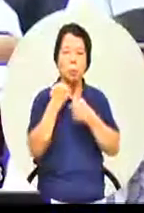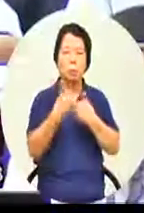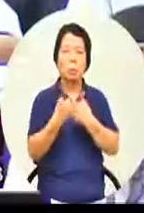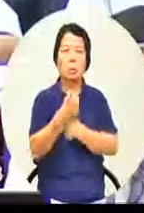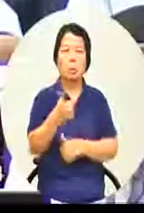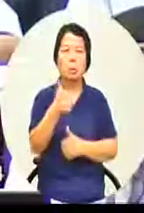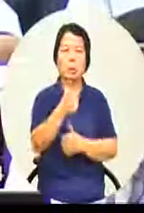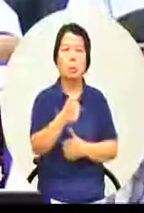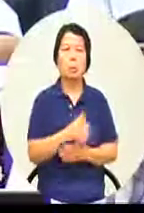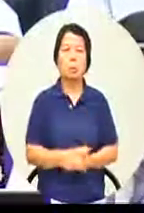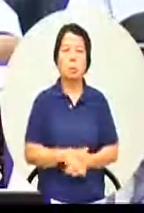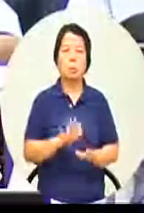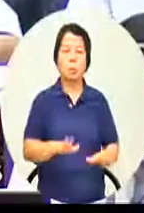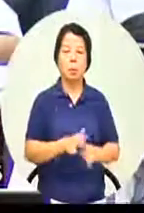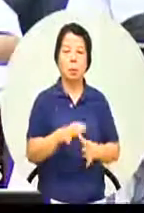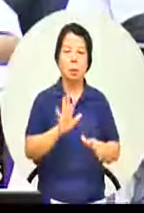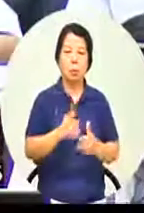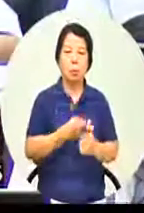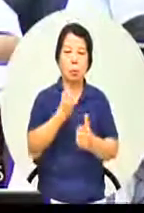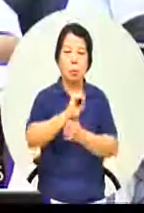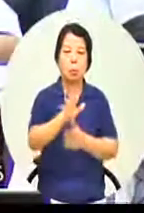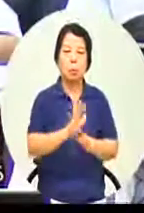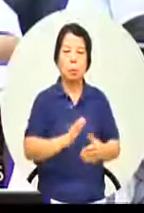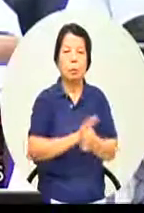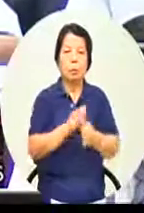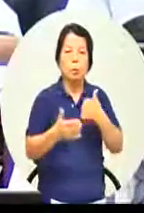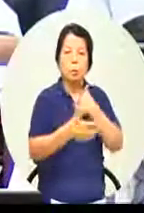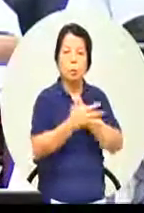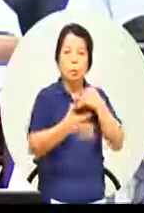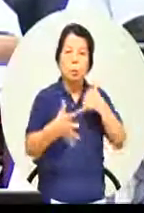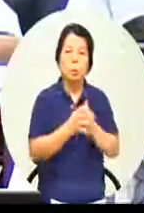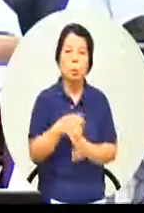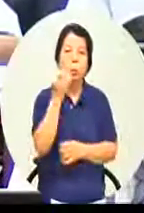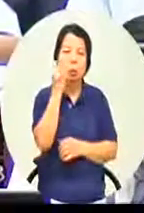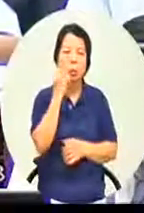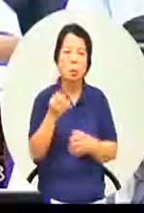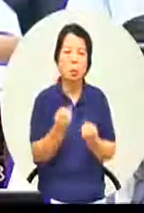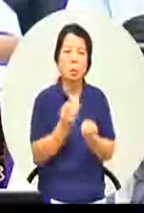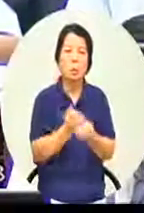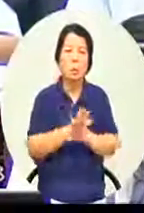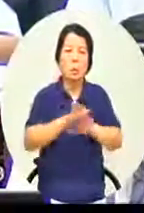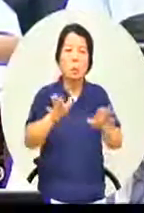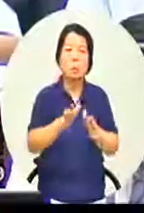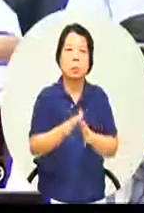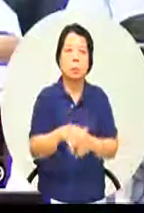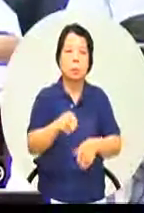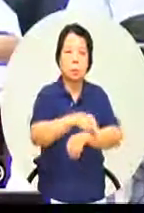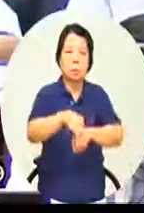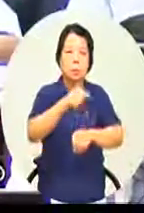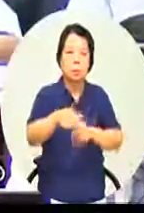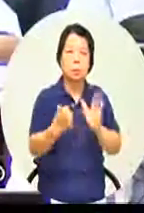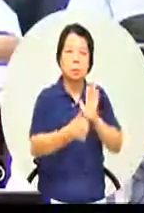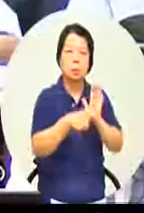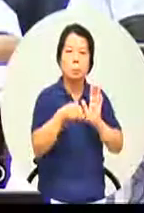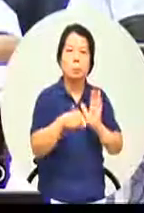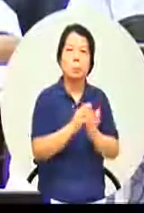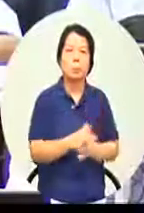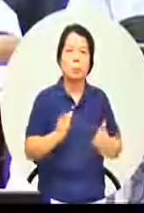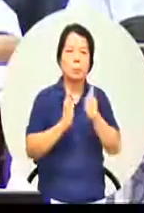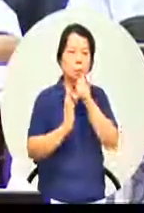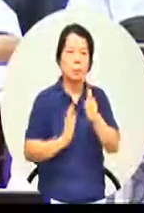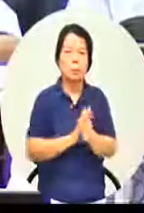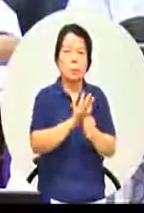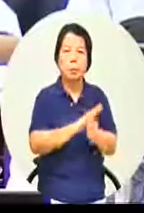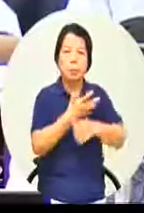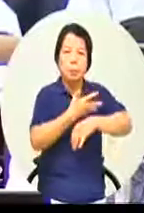我先跟议员报告哈，关于爱河观光发展经济计划，其实它是一个名称哈。那最主要就是因为爱河的